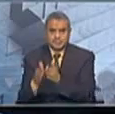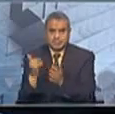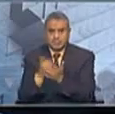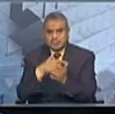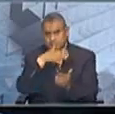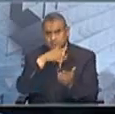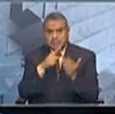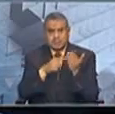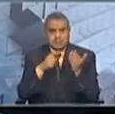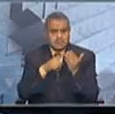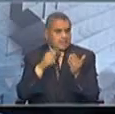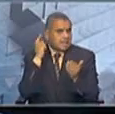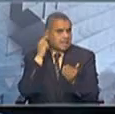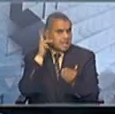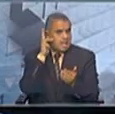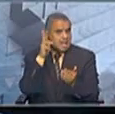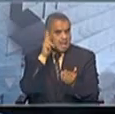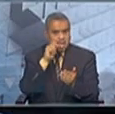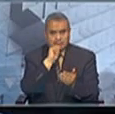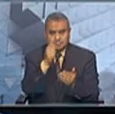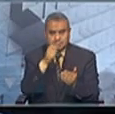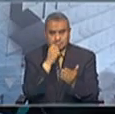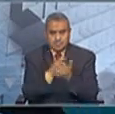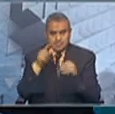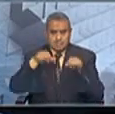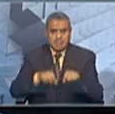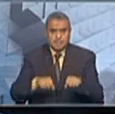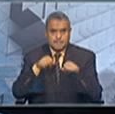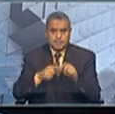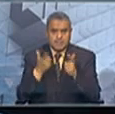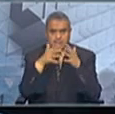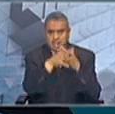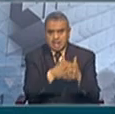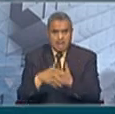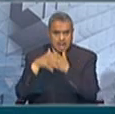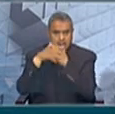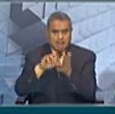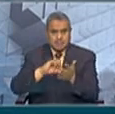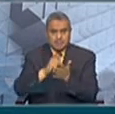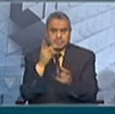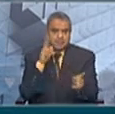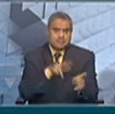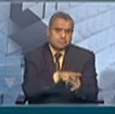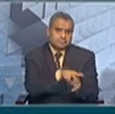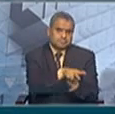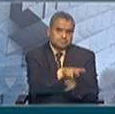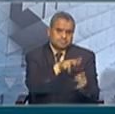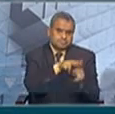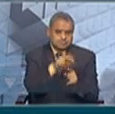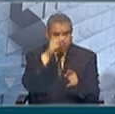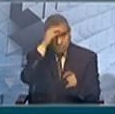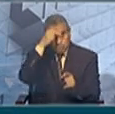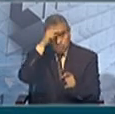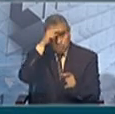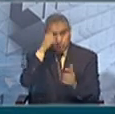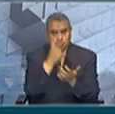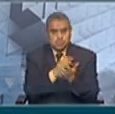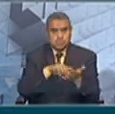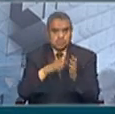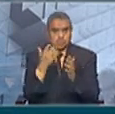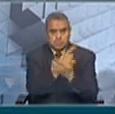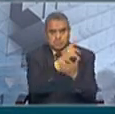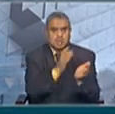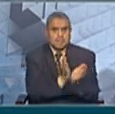أفادت تقارير إعلامية أن الإدارة الأمريكية تدرس اتخاذ خطوات لتكثيف الضغوط على ميليشيا الحوثي وتصنيفها